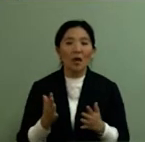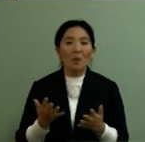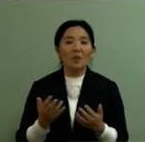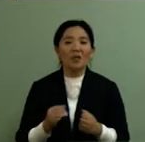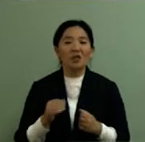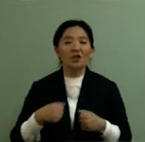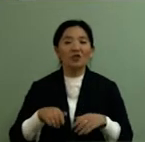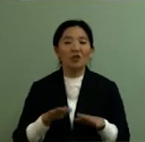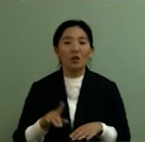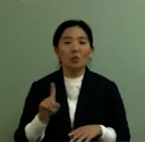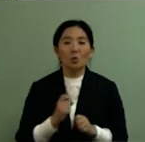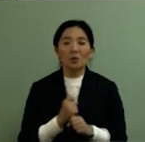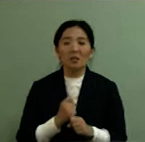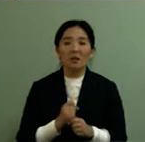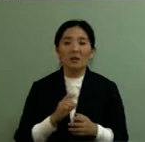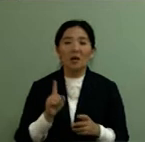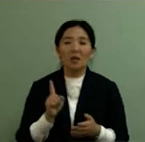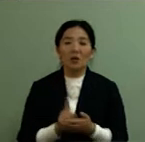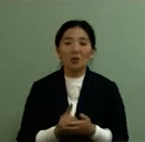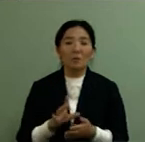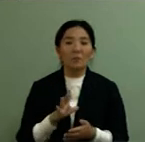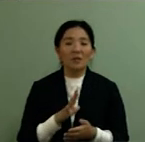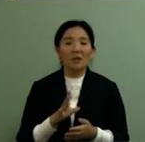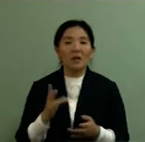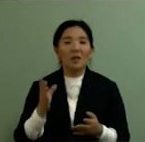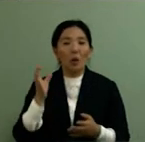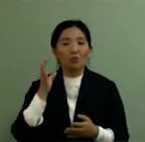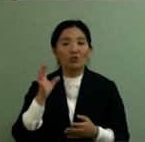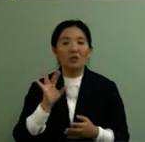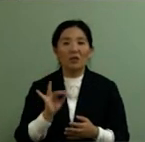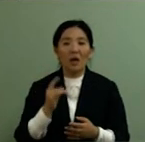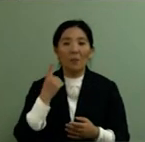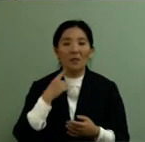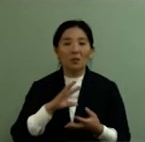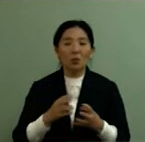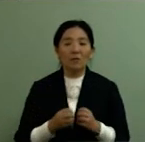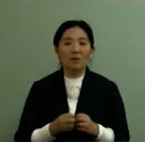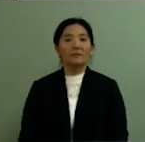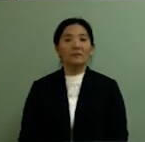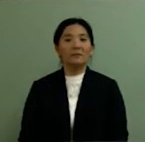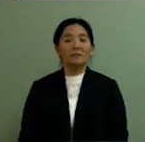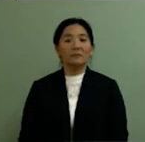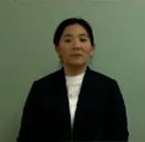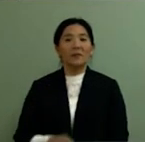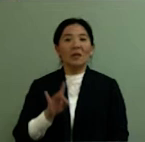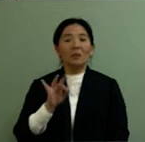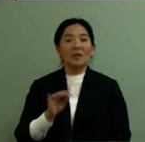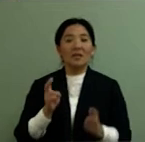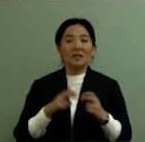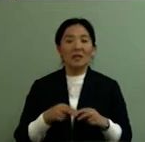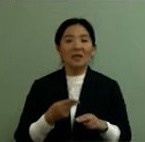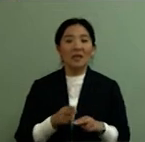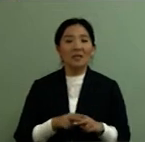приняли решение, что сделать, да, должно быть обязательно научно обосновано. При исследовании